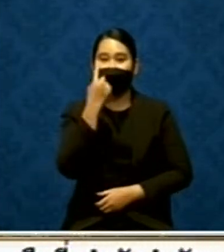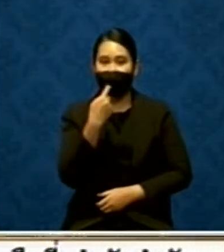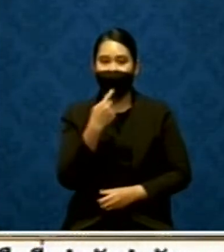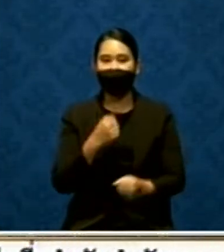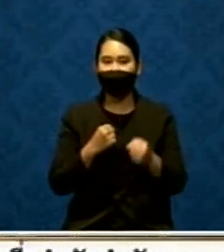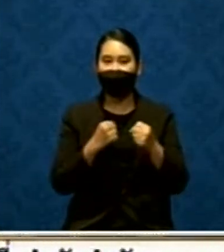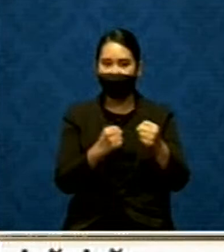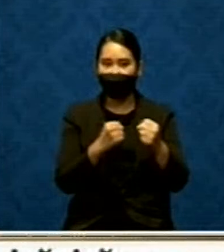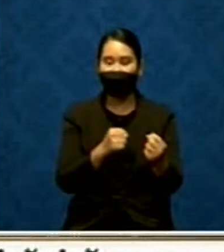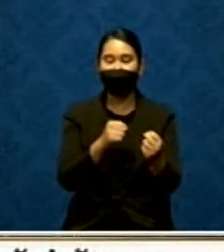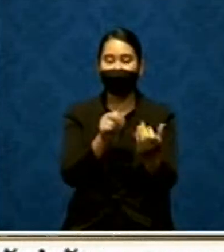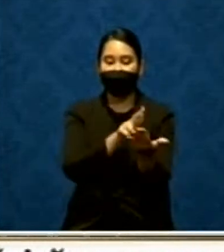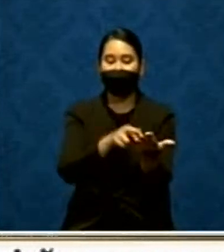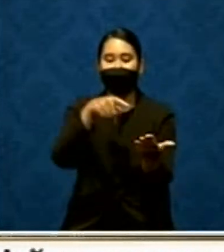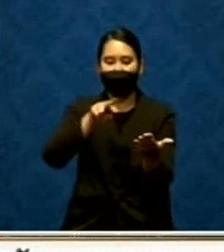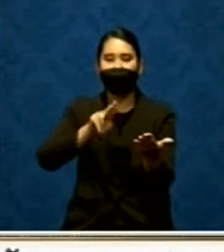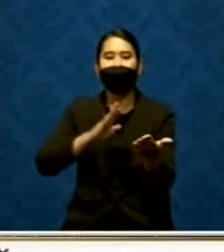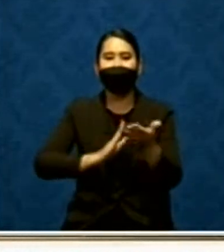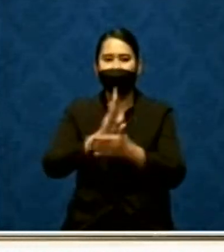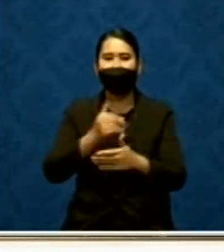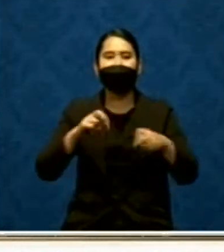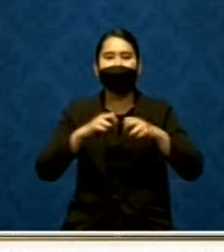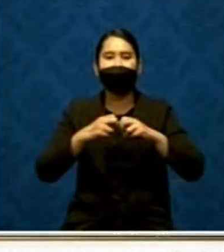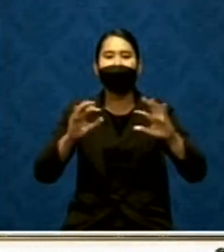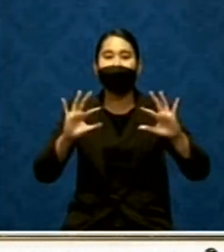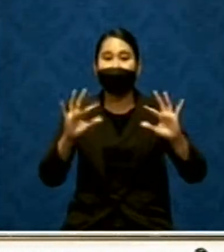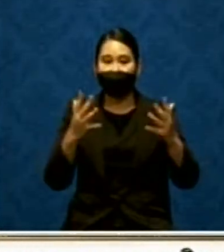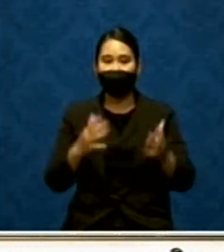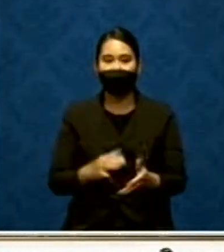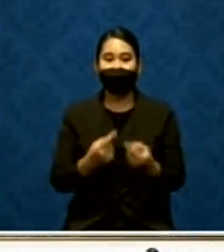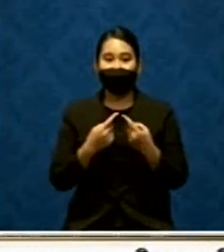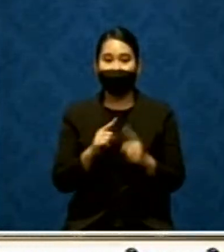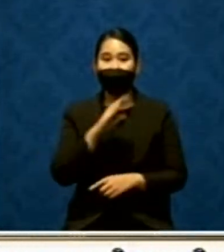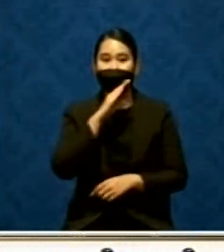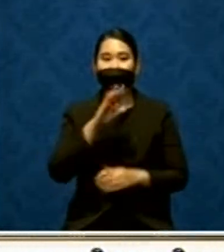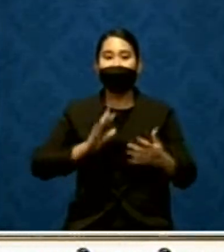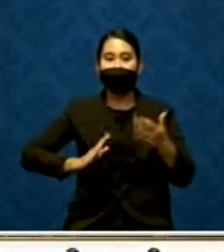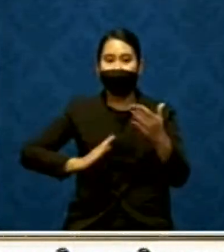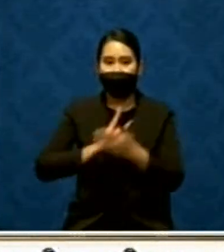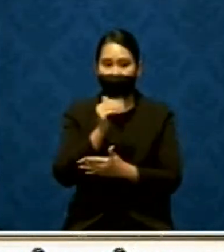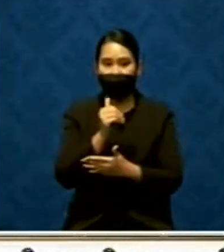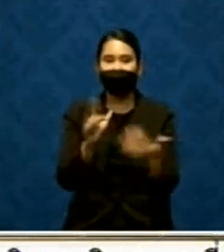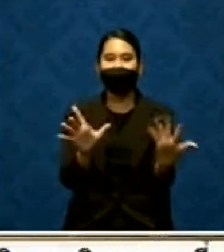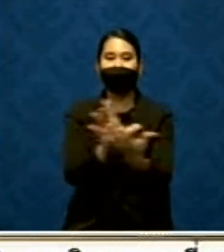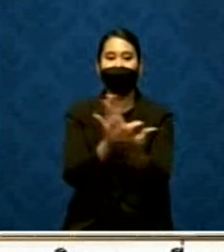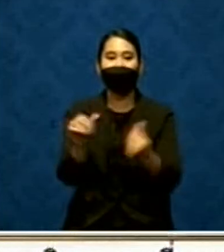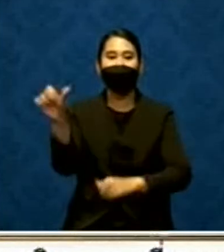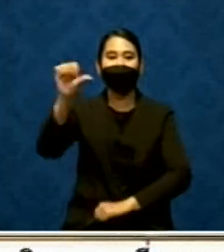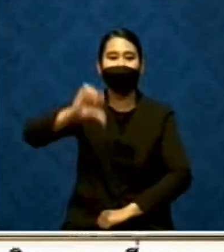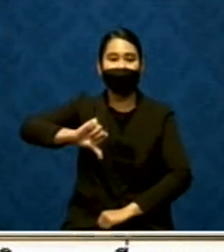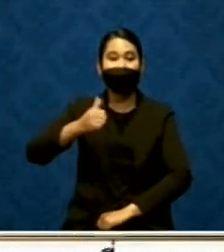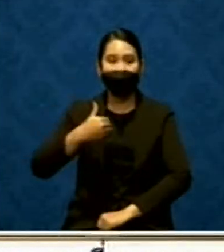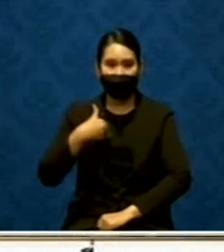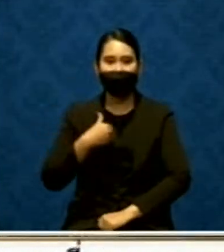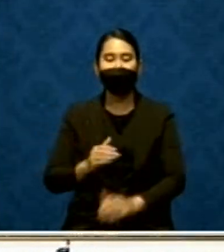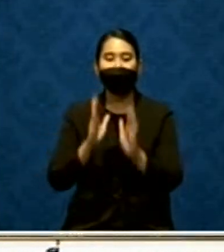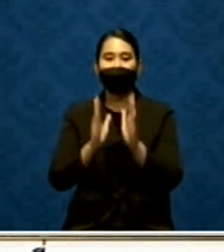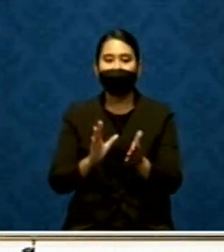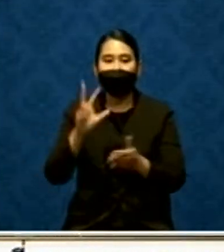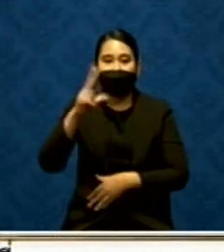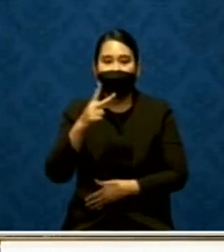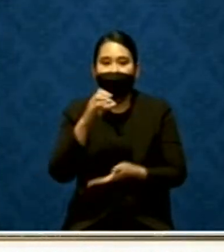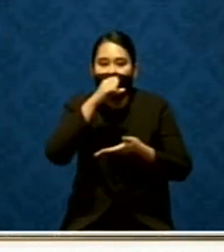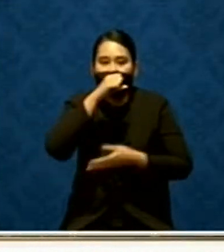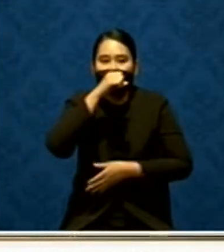างนี้นะครับไม่มีปัญหาครับแต่ถ้าผ่านแล้วสังคมไทยจะแย่ขึ้นกว่าเดิมไหมครับคนจะติดกัญชากันงอมแงม